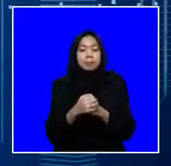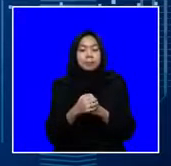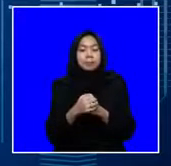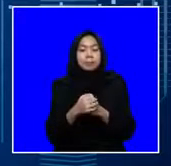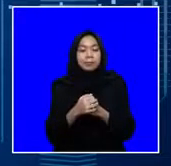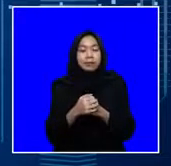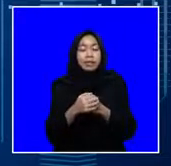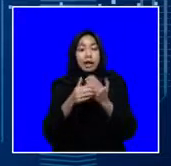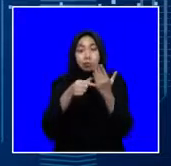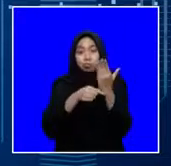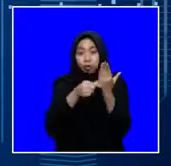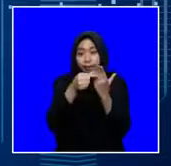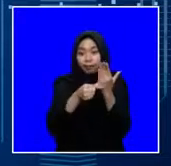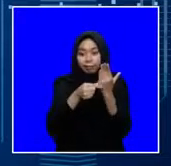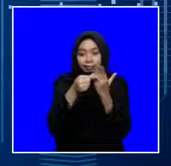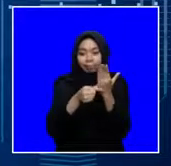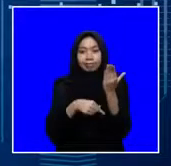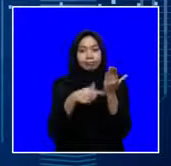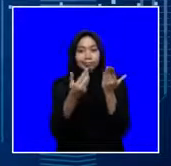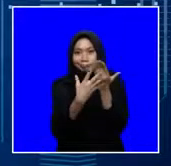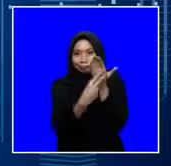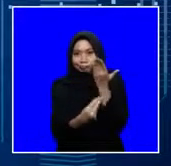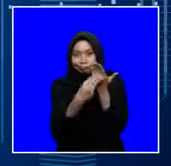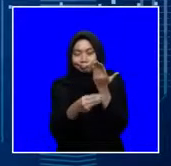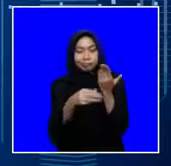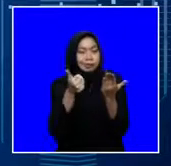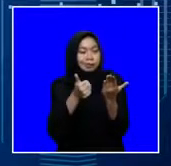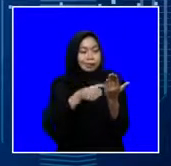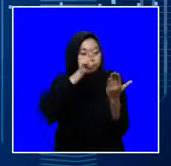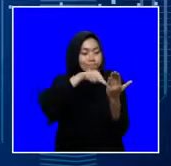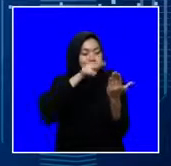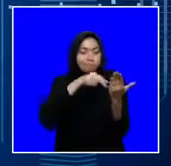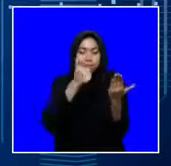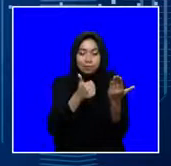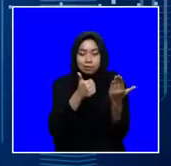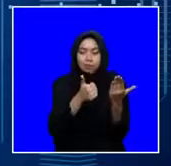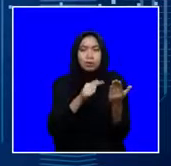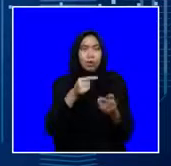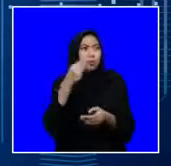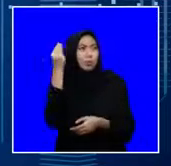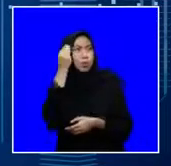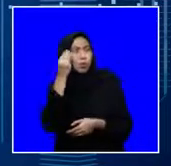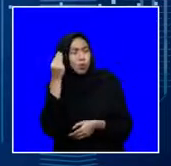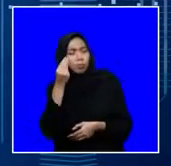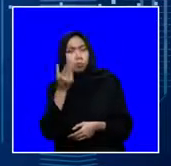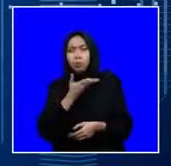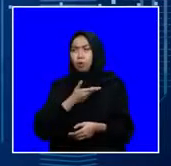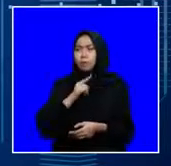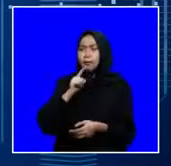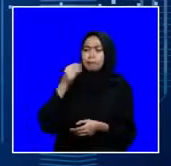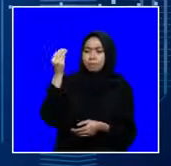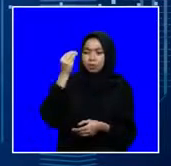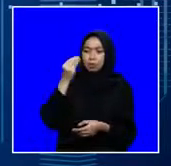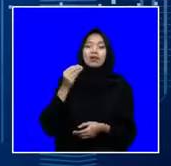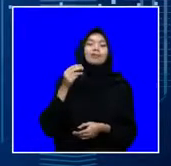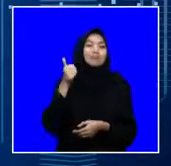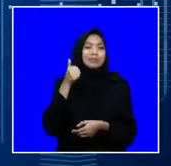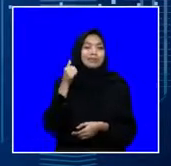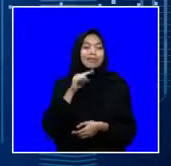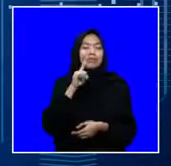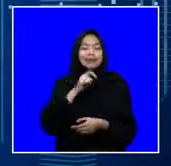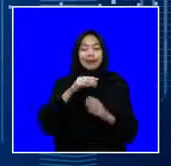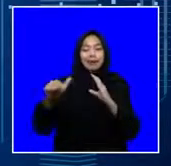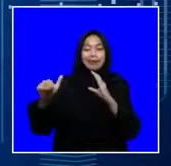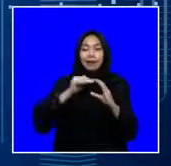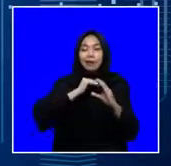dengan informasi yang lengkap itu bisa diunduh di laman registrasi. Dan kalau ada pertanyaan, jangan khawatir, bisa langsung